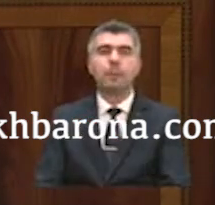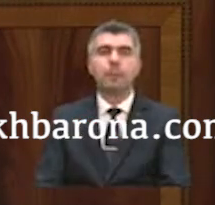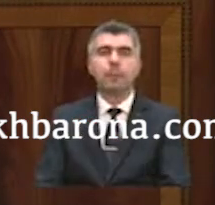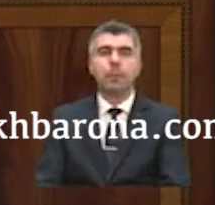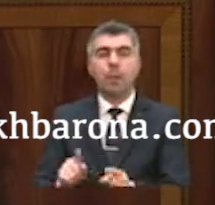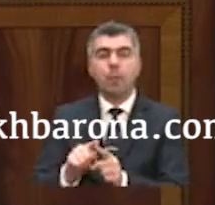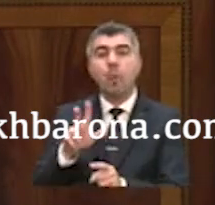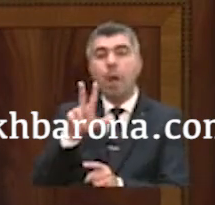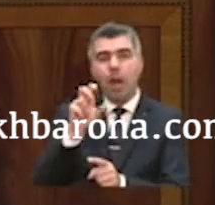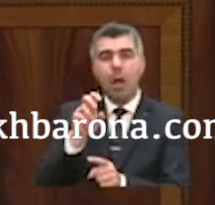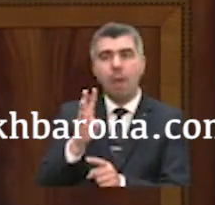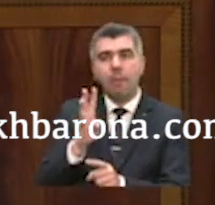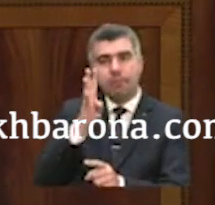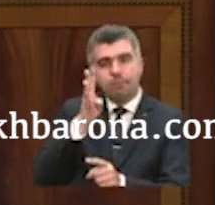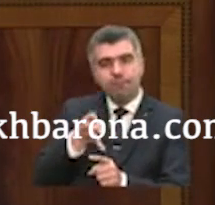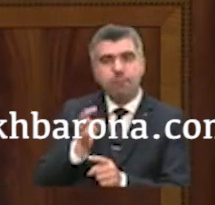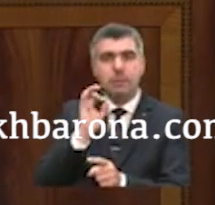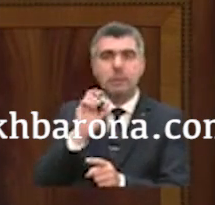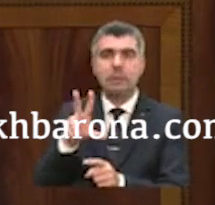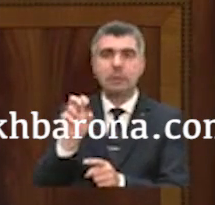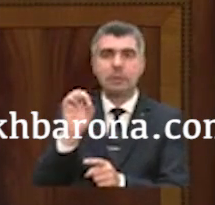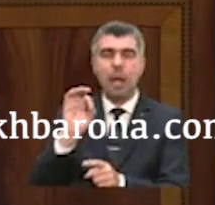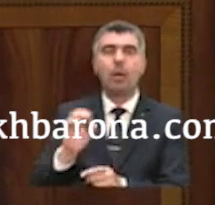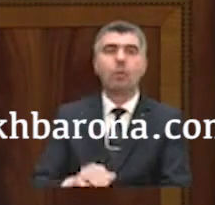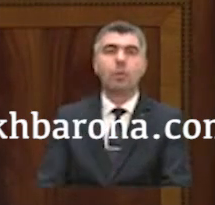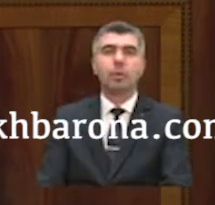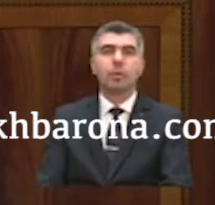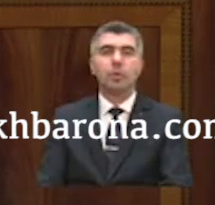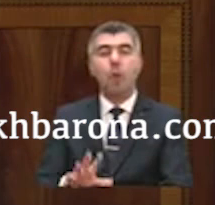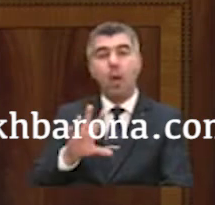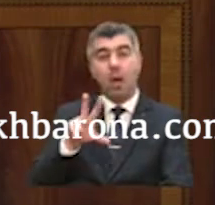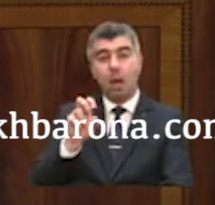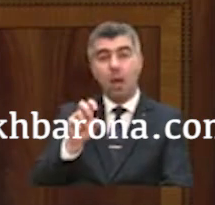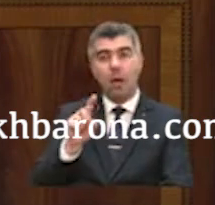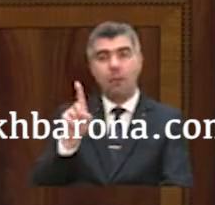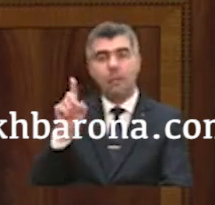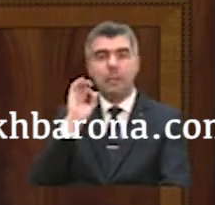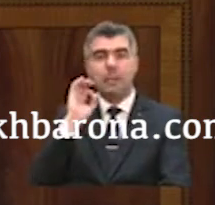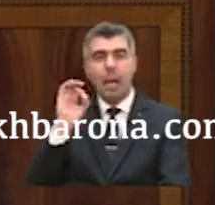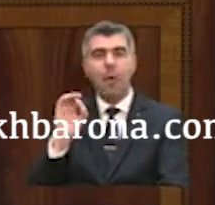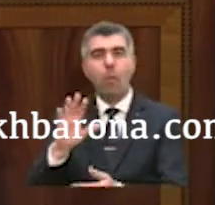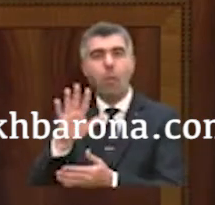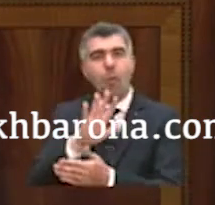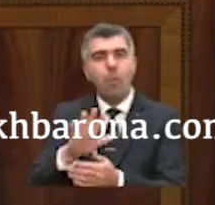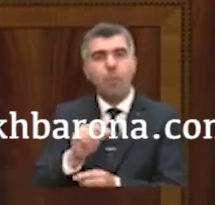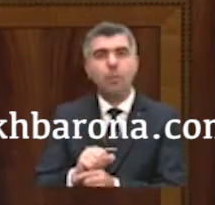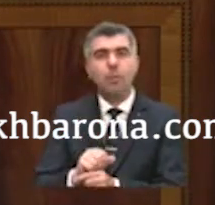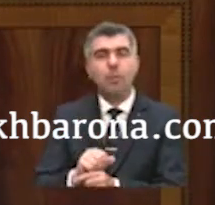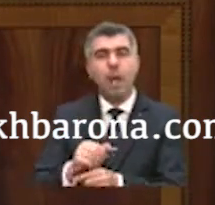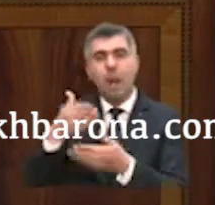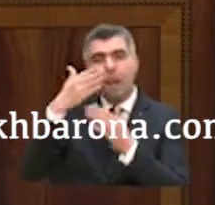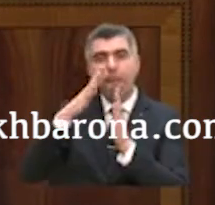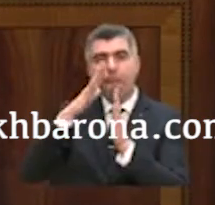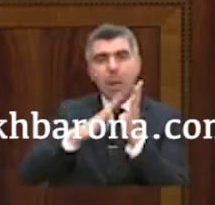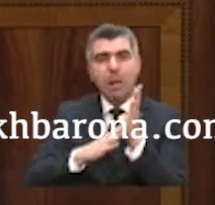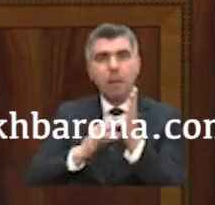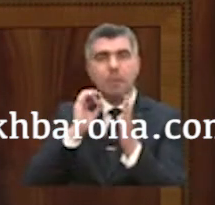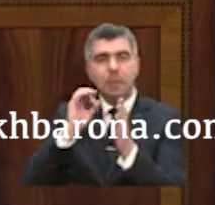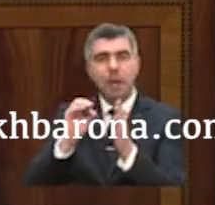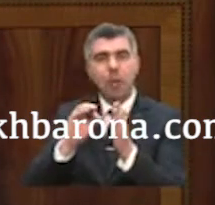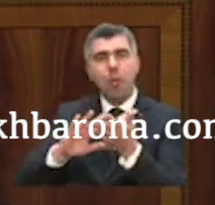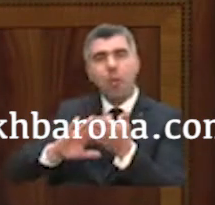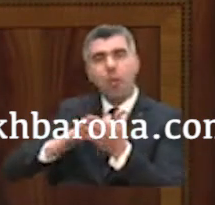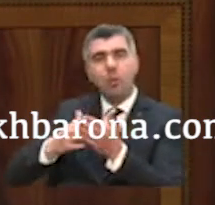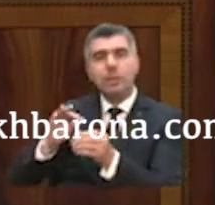وكيعرفكم، كيعرفكم حتى نتوما، وكيعرف مزيان الطاقه ديالكم. والمغاربه عاقبوا واحد الاتجاه والتوجه